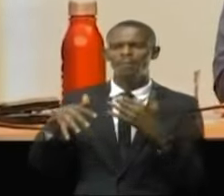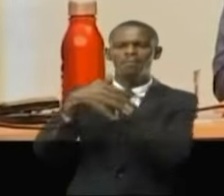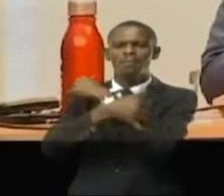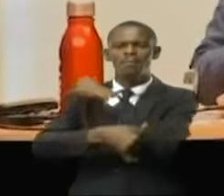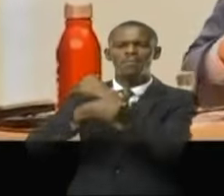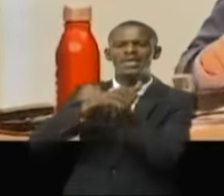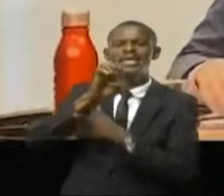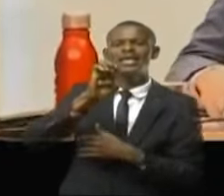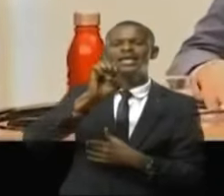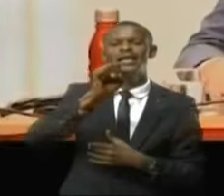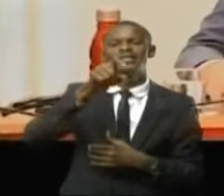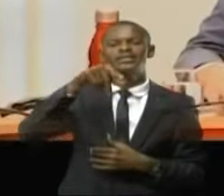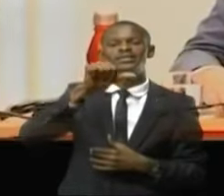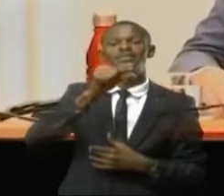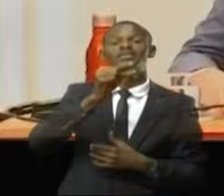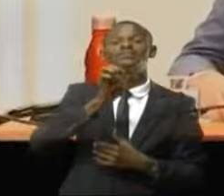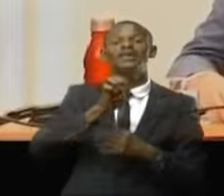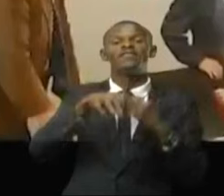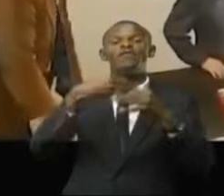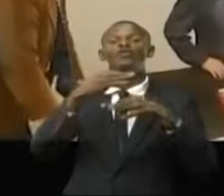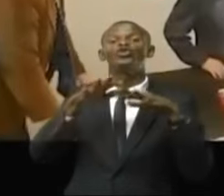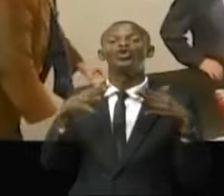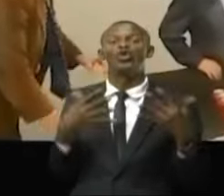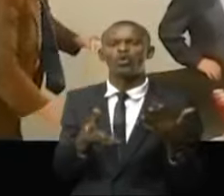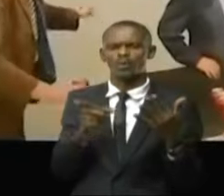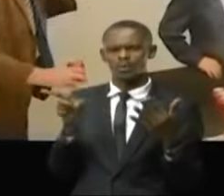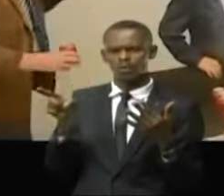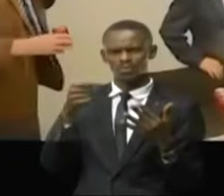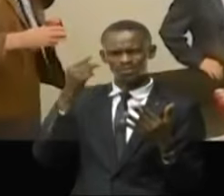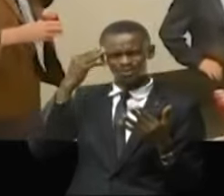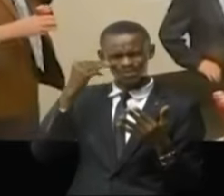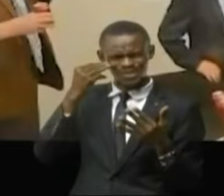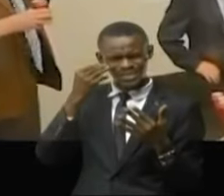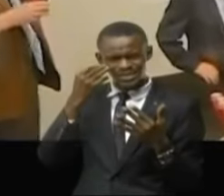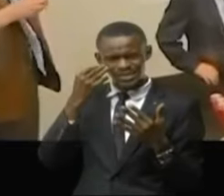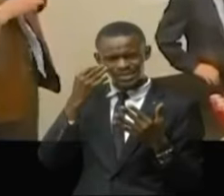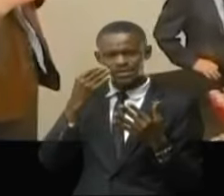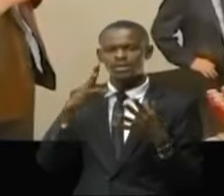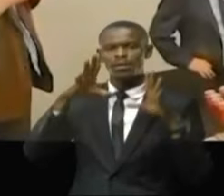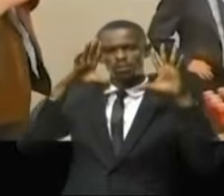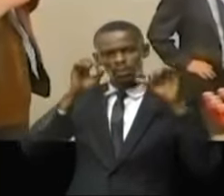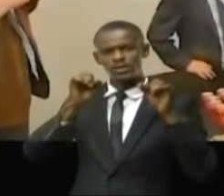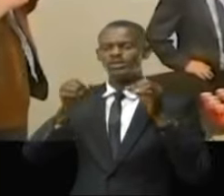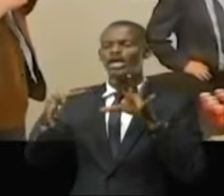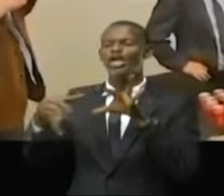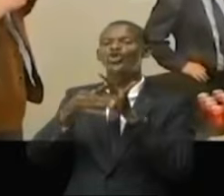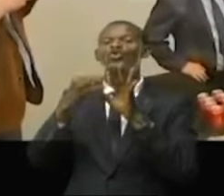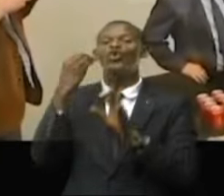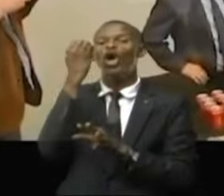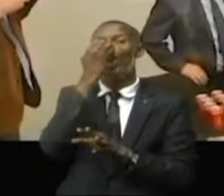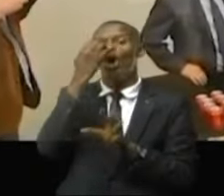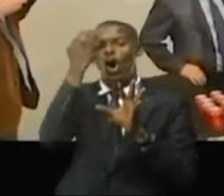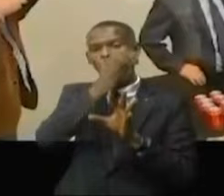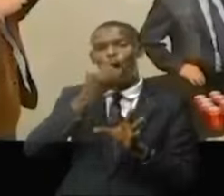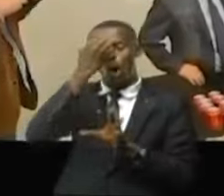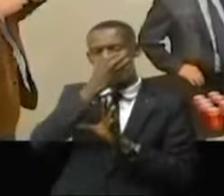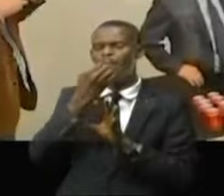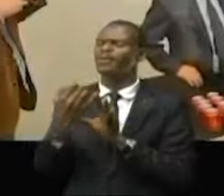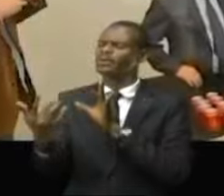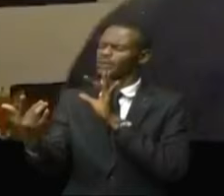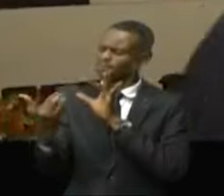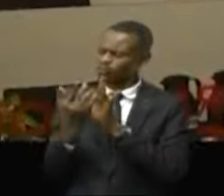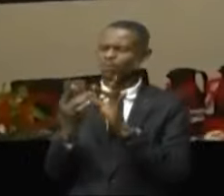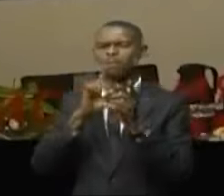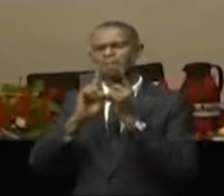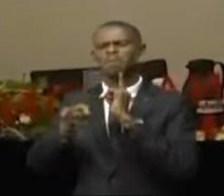européenne, Pedro Sanchez a eu un tête-à-tête à huis clos avec le numéro 1 de l'UDPS. Selon certaines indiscrétions,